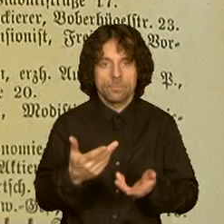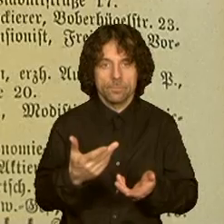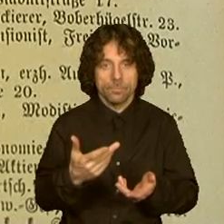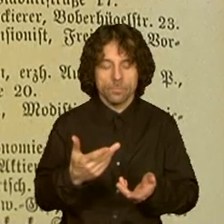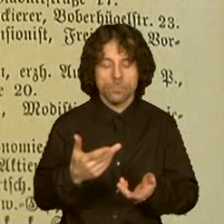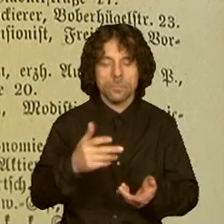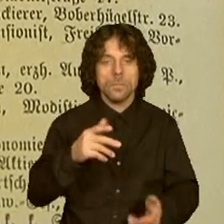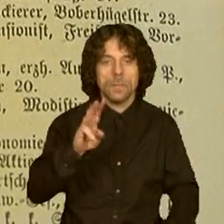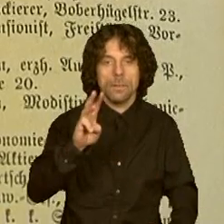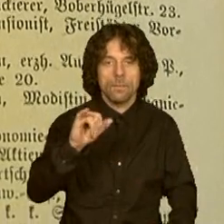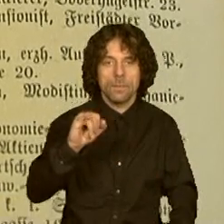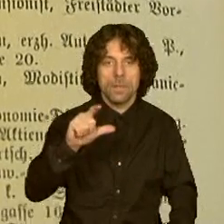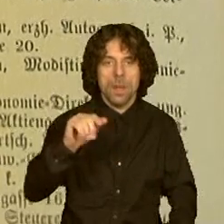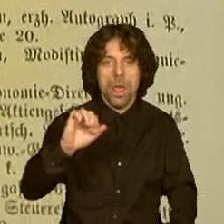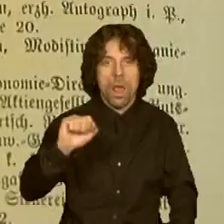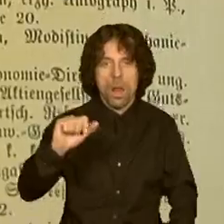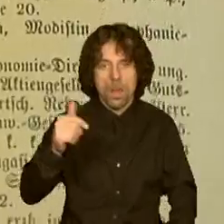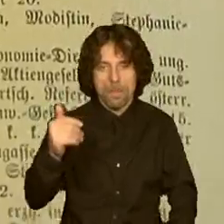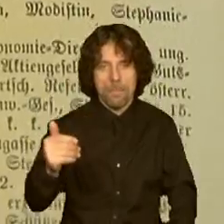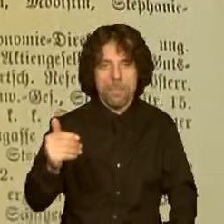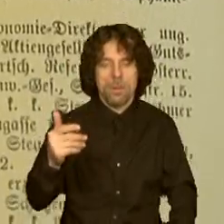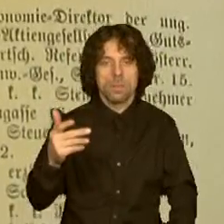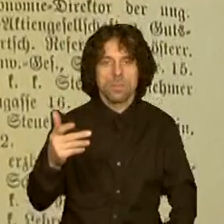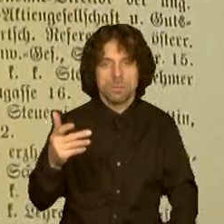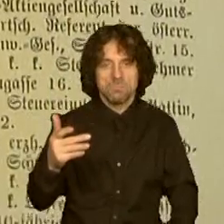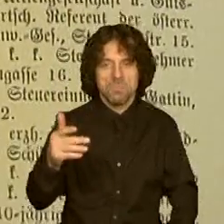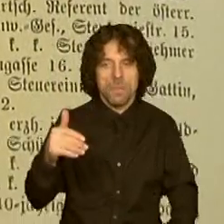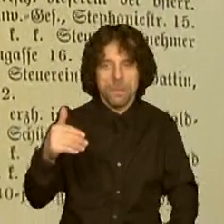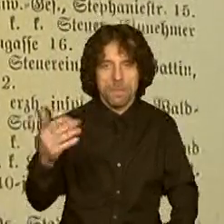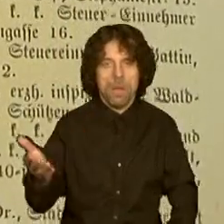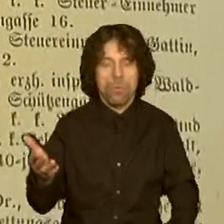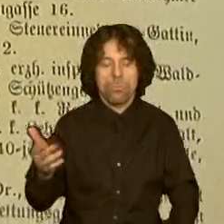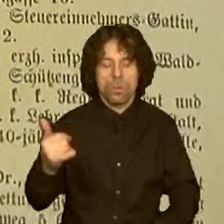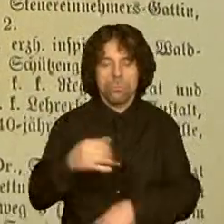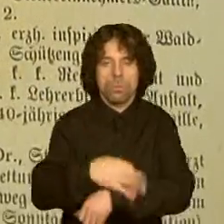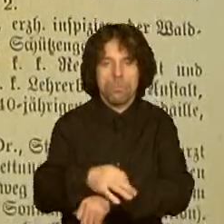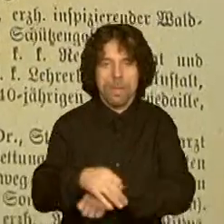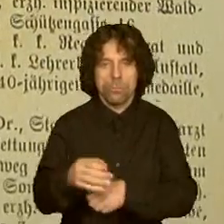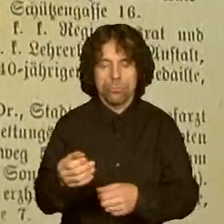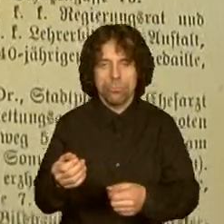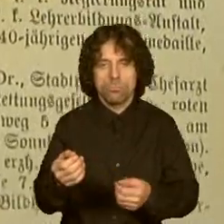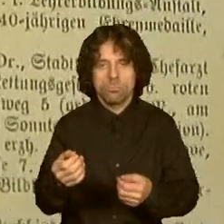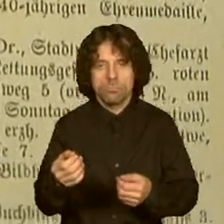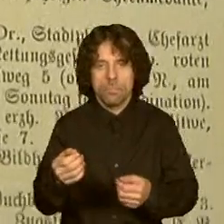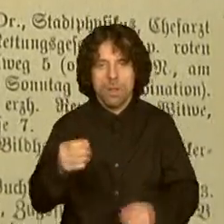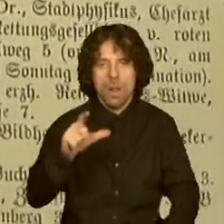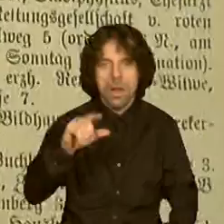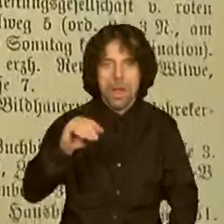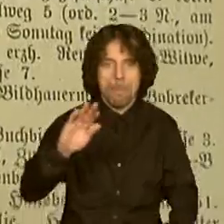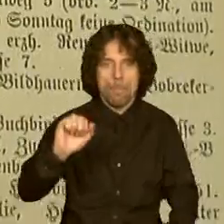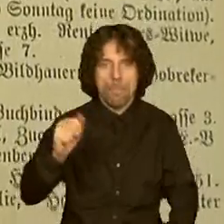wychowankowi, imiennikowi Wilhelmowi, któremu ufundował stypendium na jego studia górnicze w